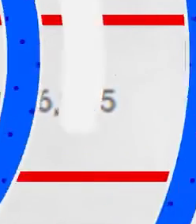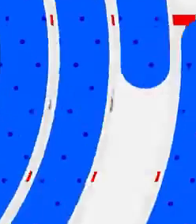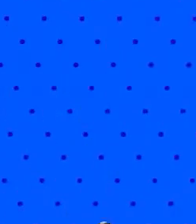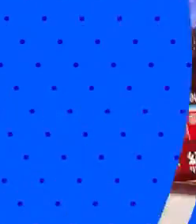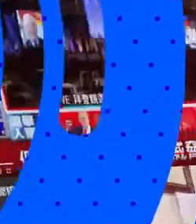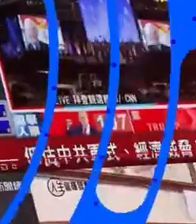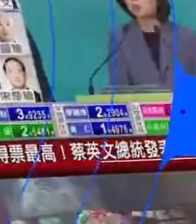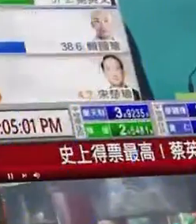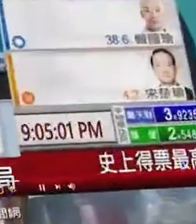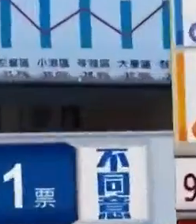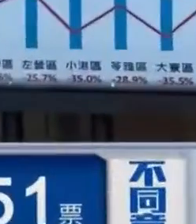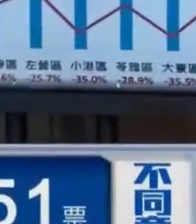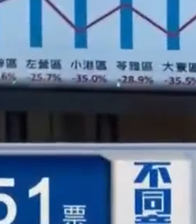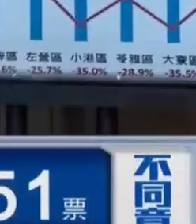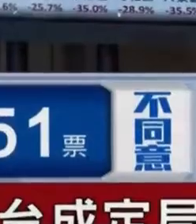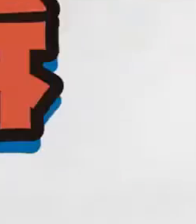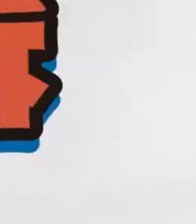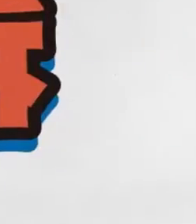30亿。